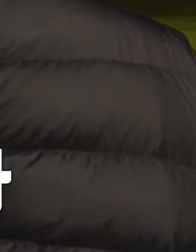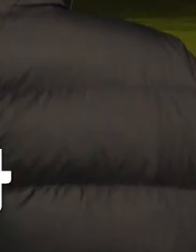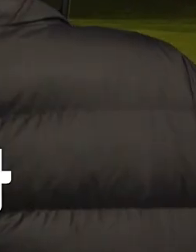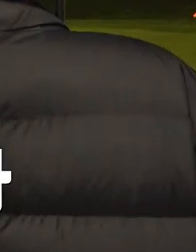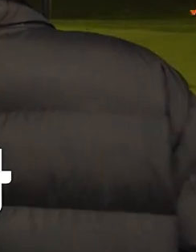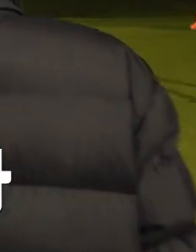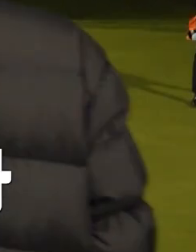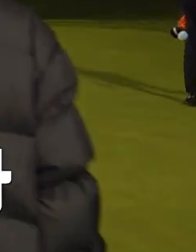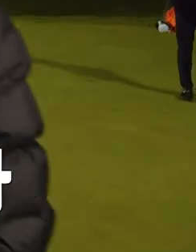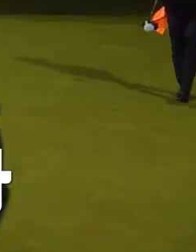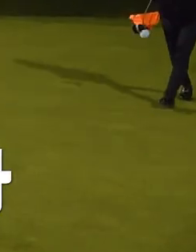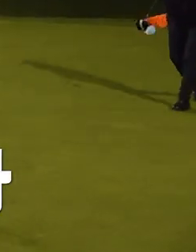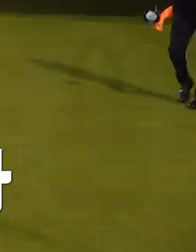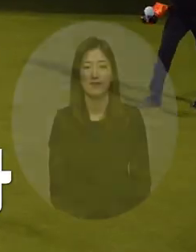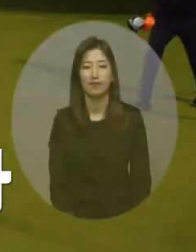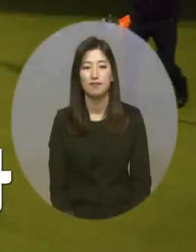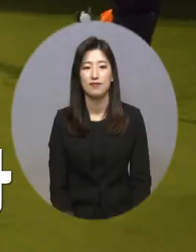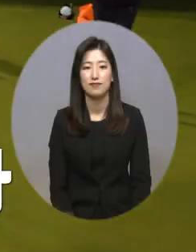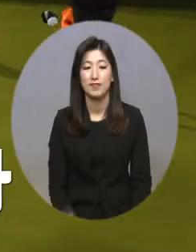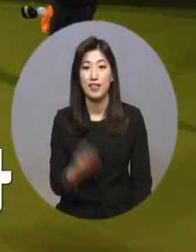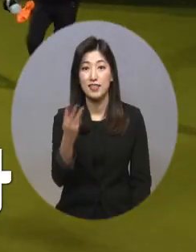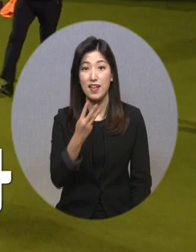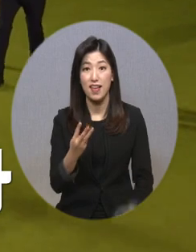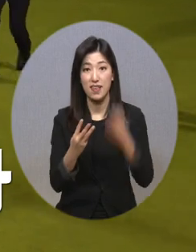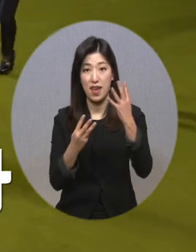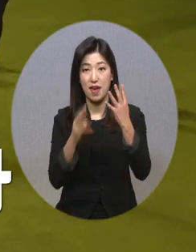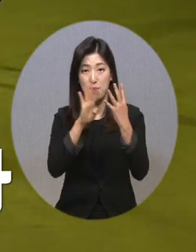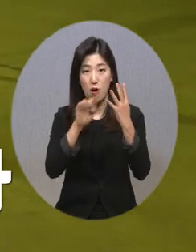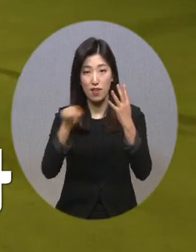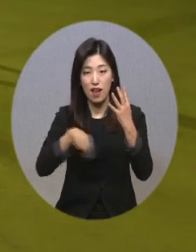으 we